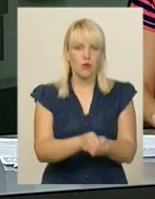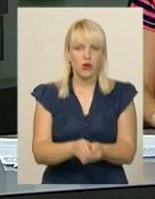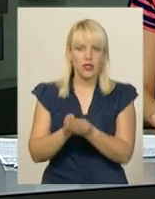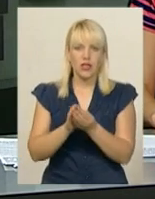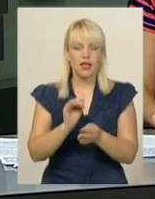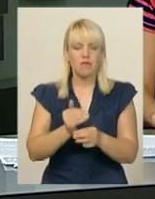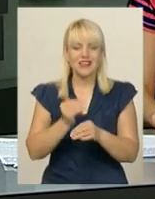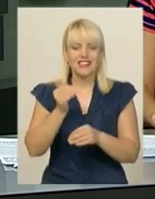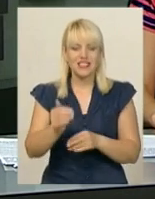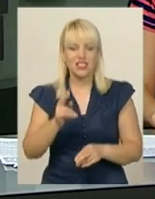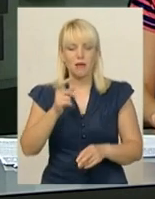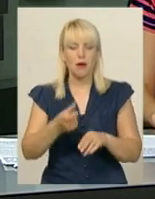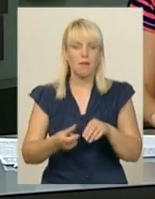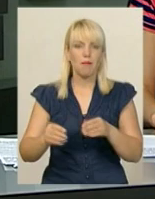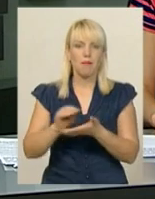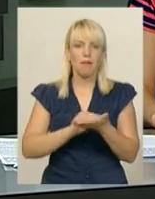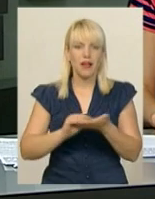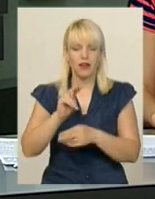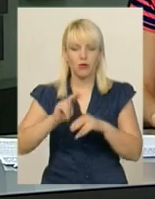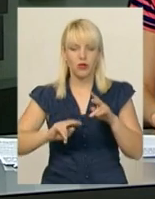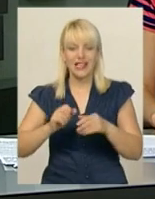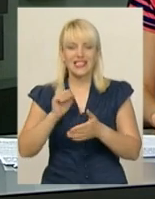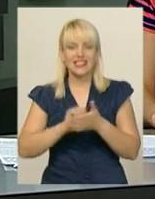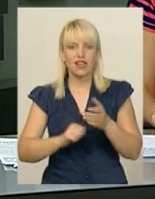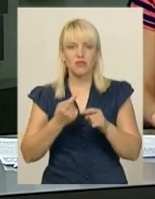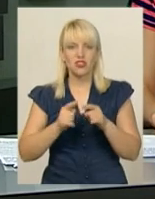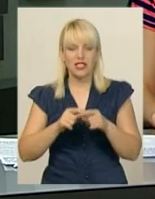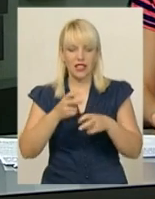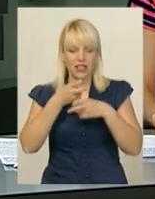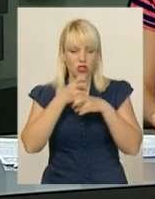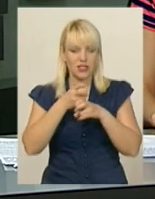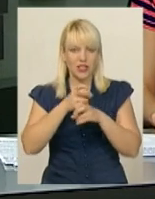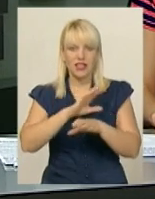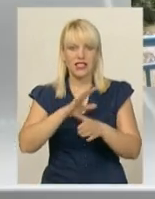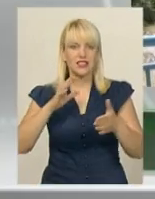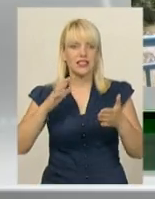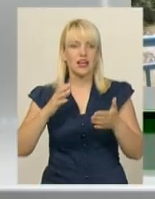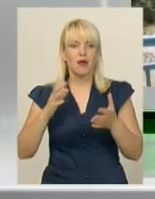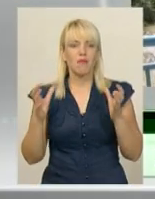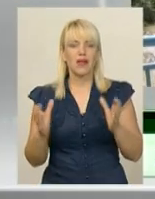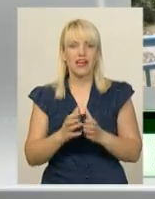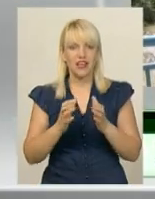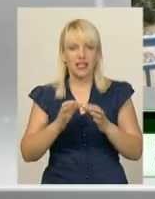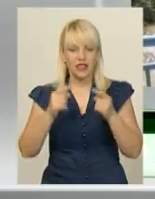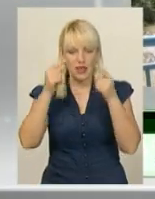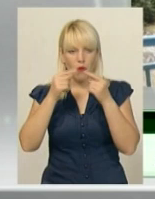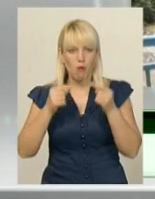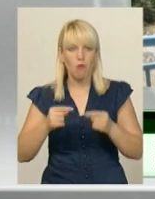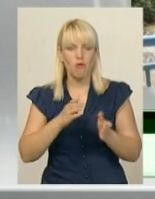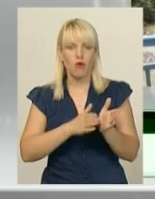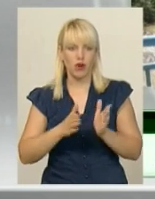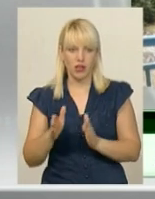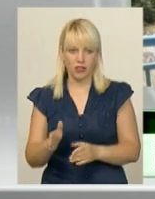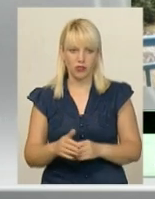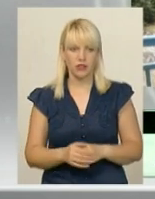фортеці. Саме через це жоден з віднайдених кістяків не зберіг анатомічного порядку. Поховання є частиною досить